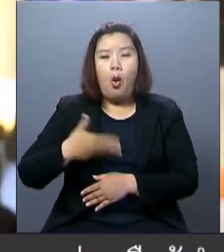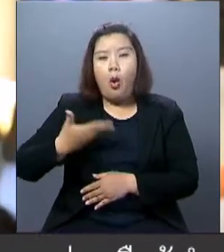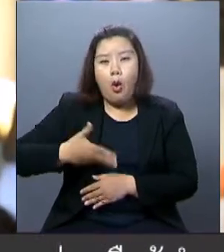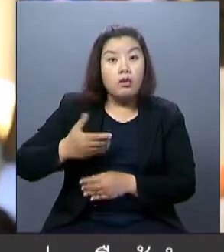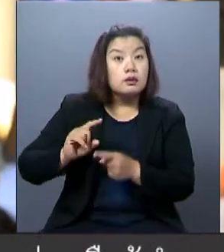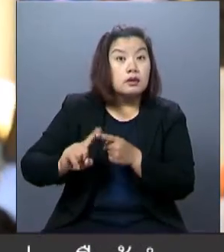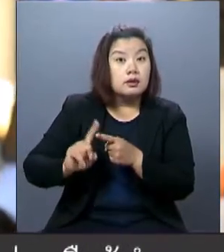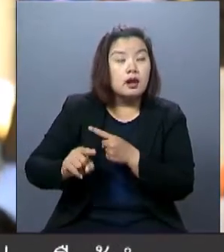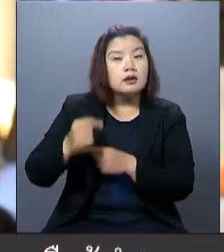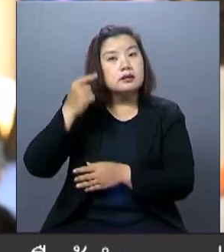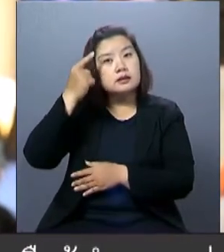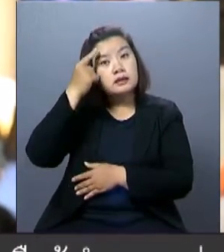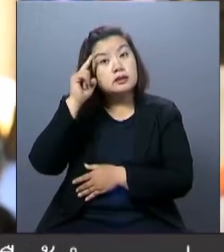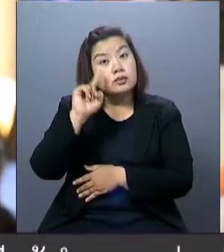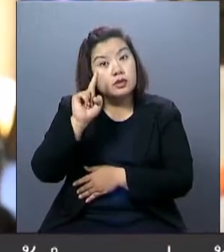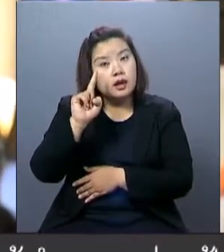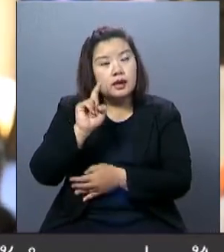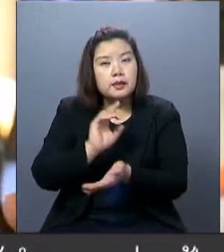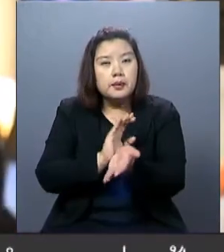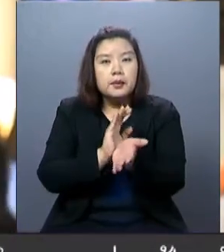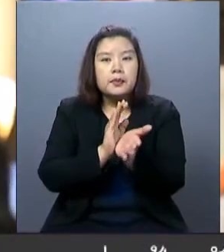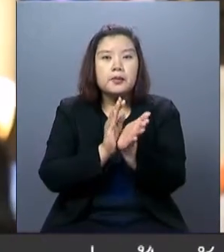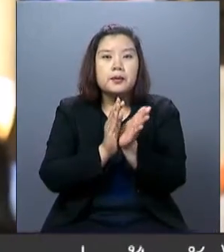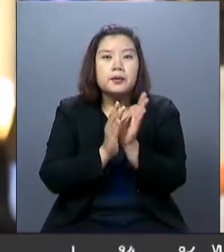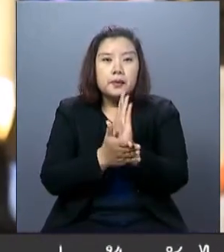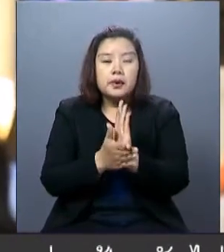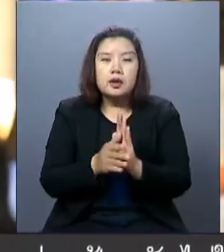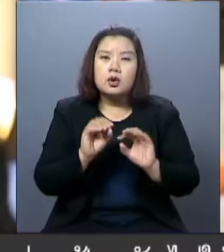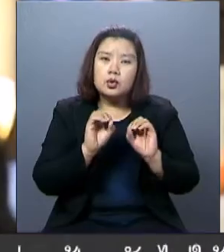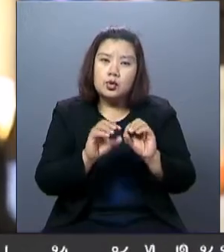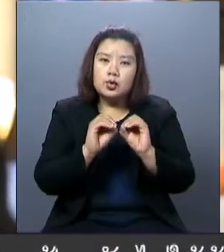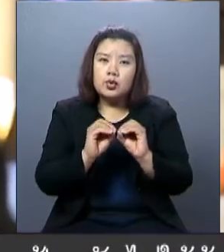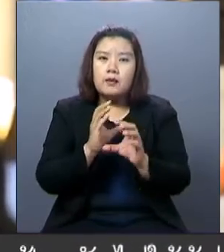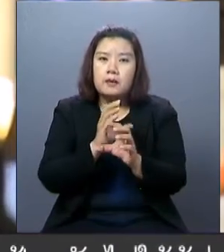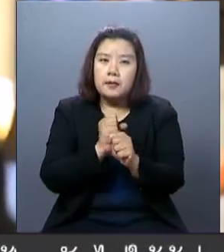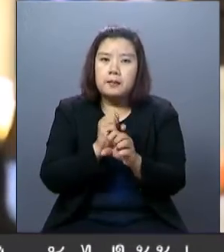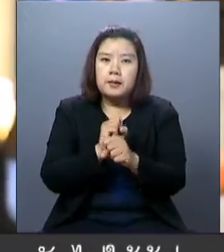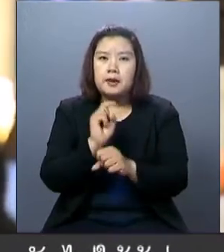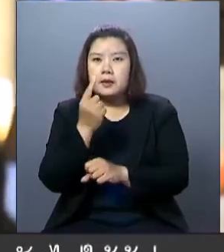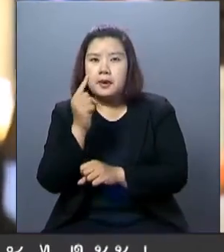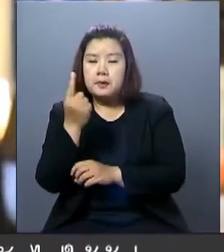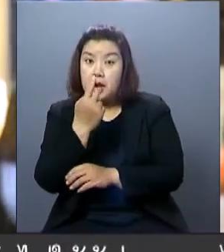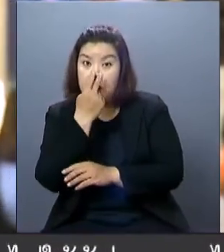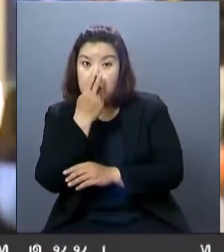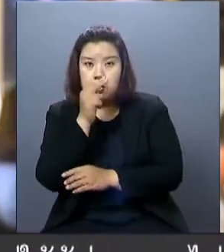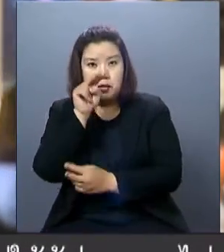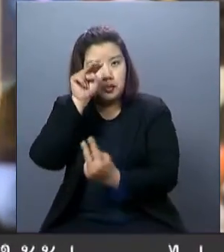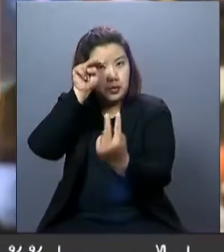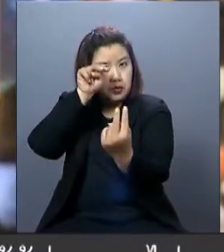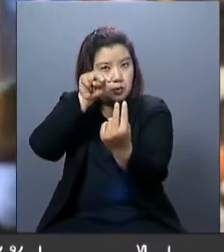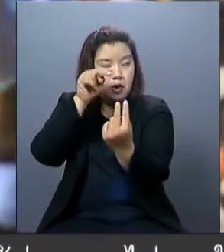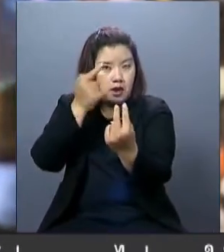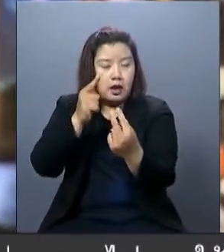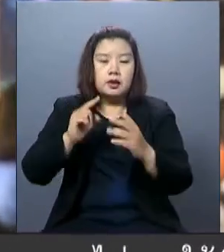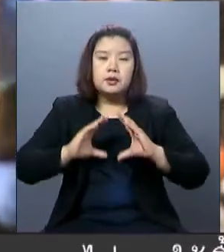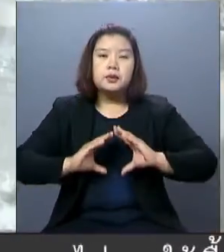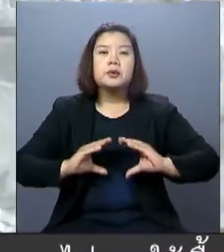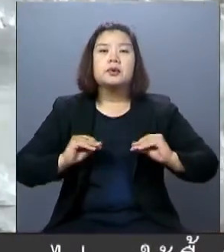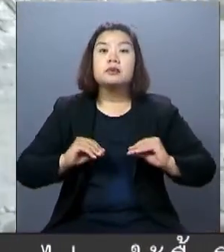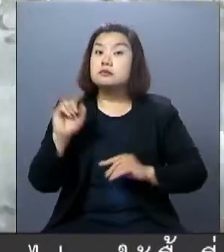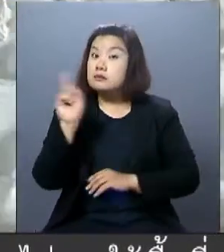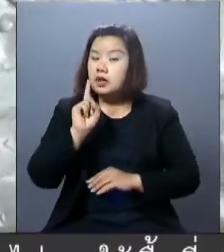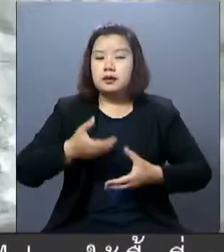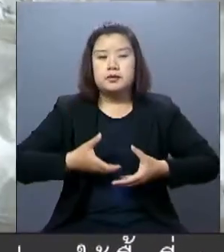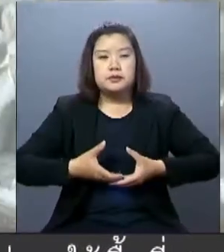ก็พยายามให้พี่ๆเขาช่วยกันสังเกตแล้วก็จัดการให้องค์พระพุทธรูปเนี่ยมีความสงบมีความนิ่งตามคอนเซ็ปต์ของสมาธิ